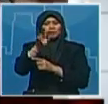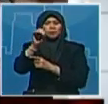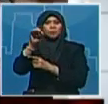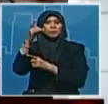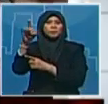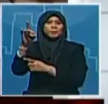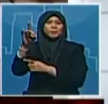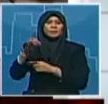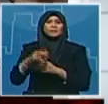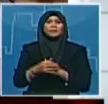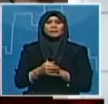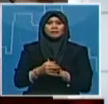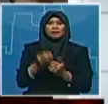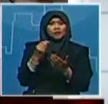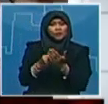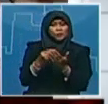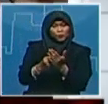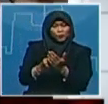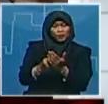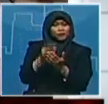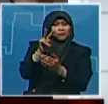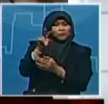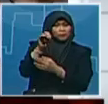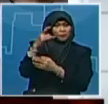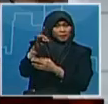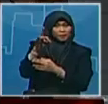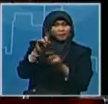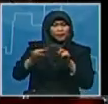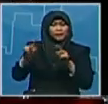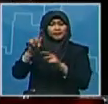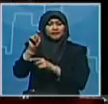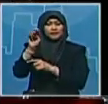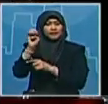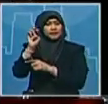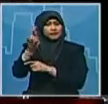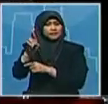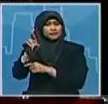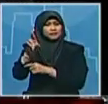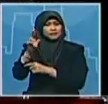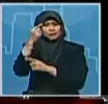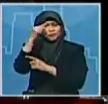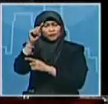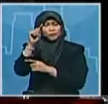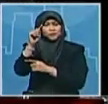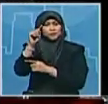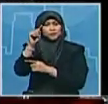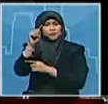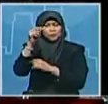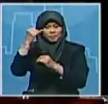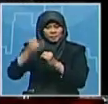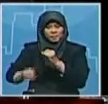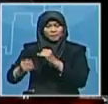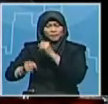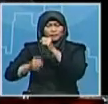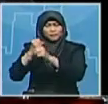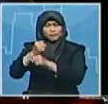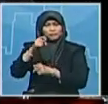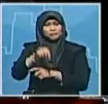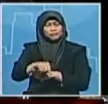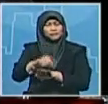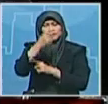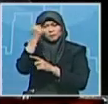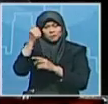ini. Peruntukan 2018 tapi tender matlamat kita ialah untuk dimuktamadkan dalam hujung tahun ini